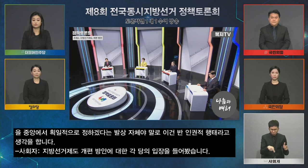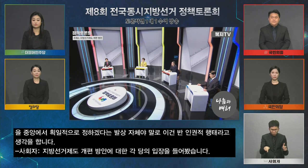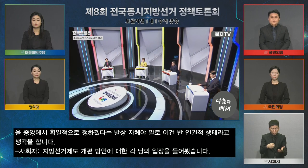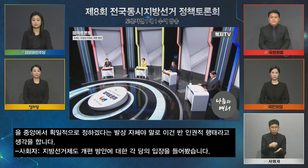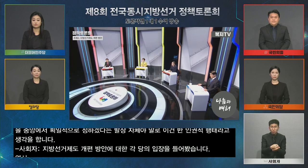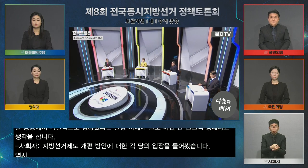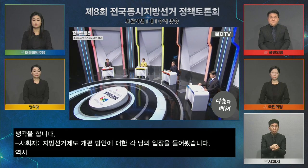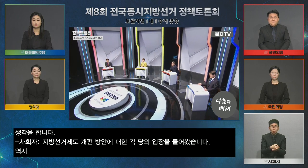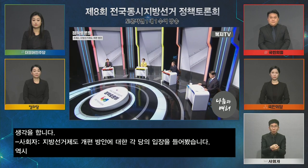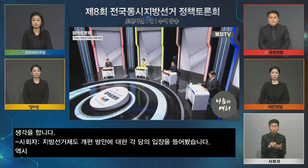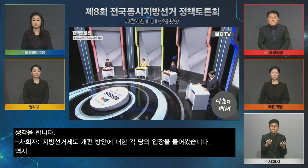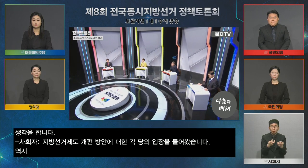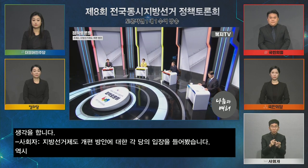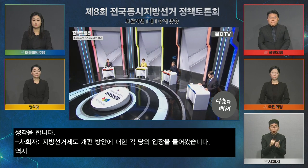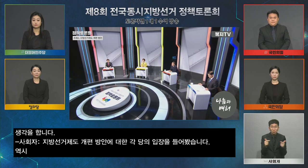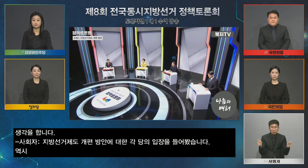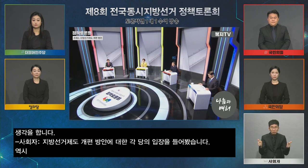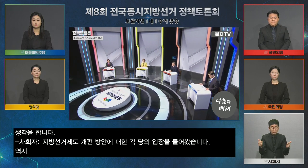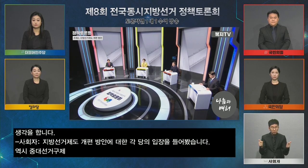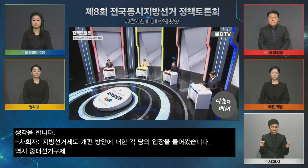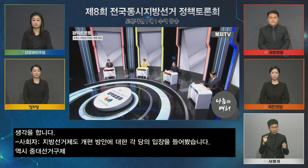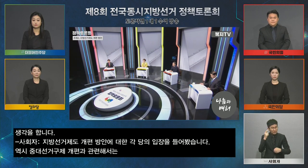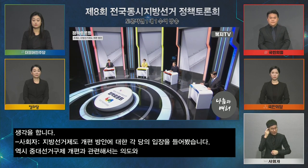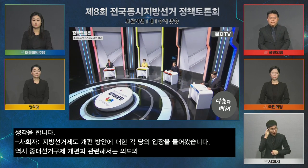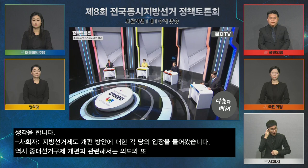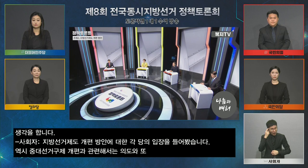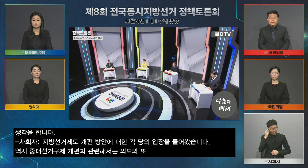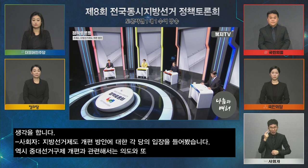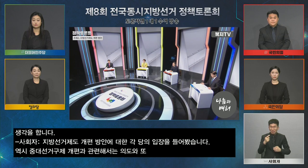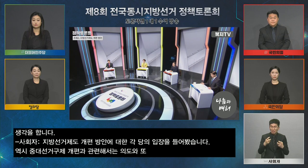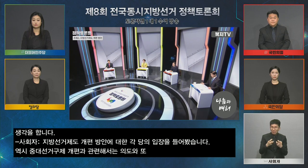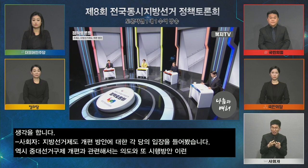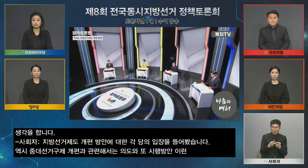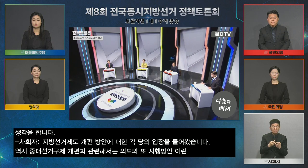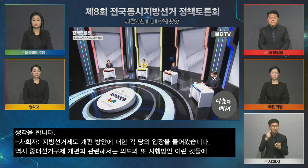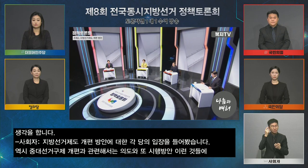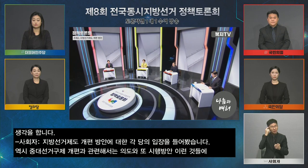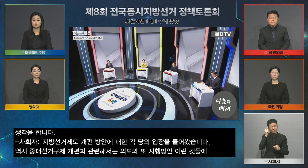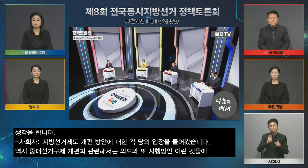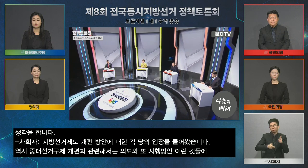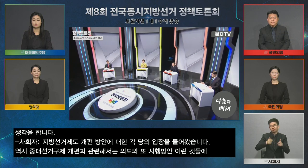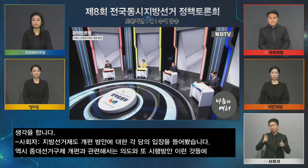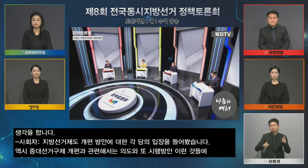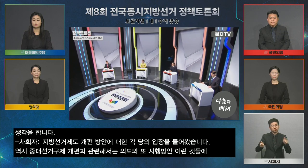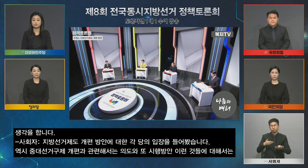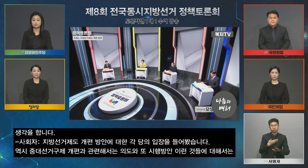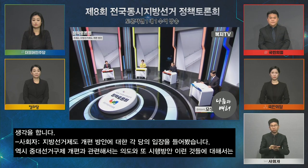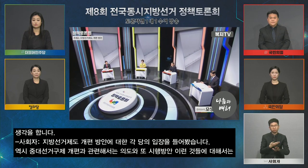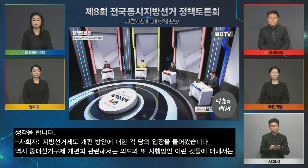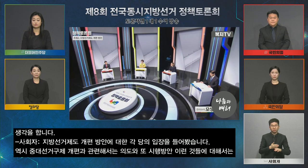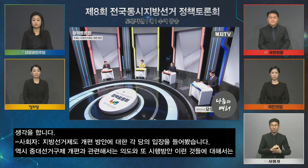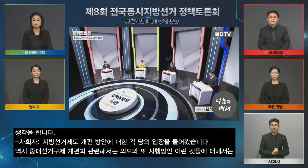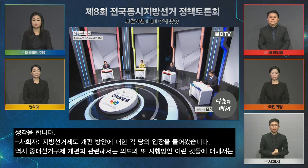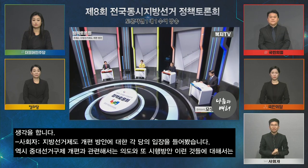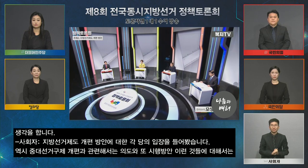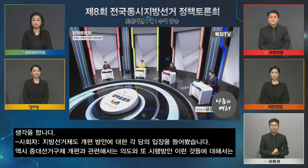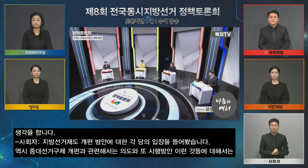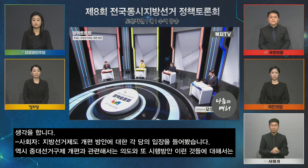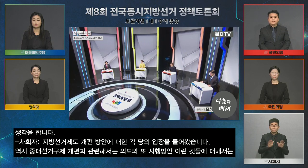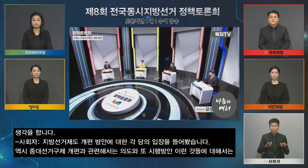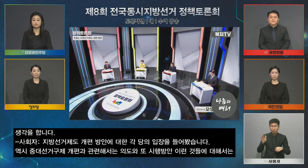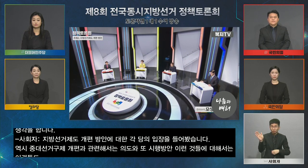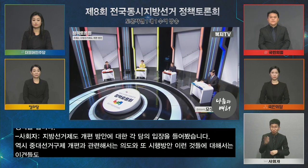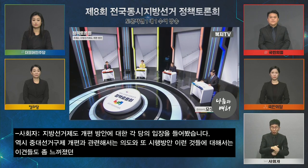의도와 시행 방안 이런 것들에 대해서는 이견들도 좀 느껴졌던 것 같습니다. 계속해서 그럼 이제